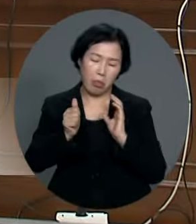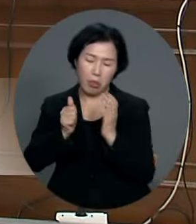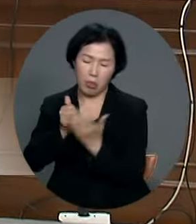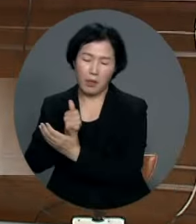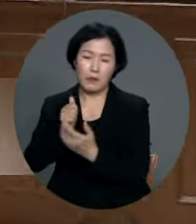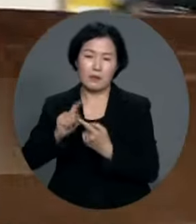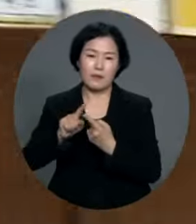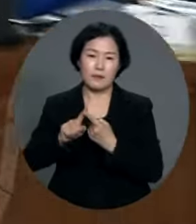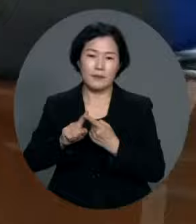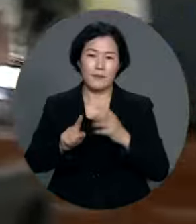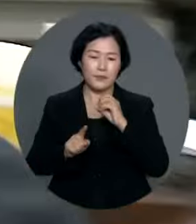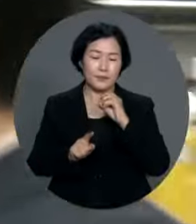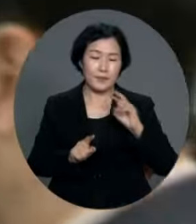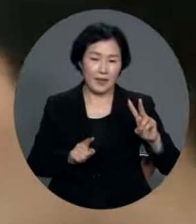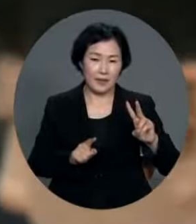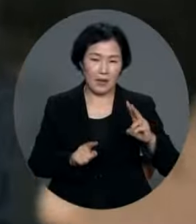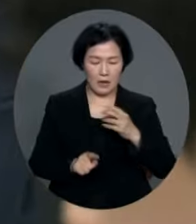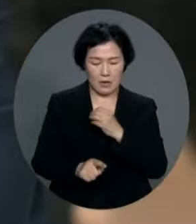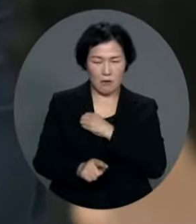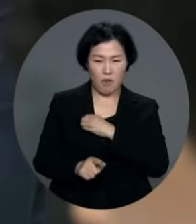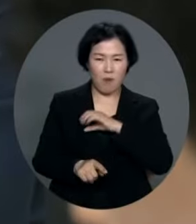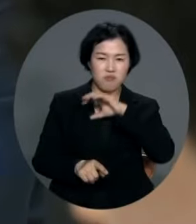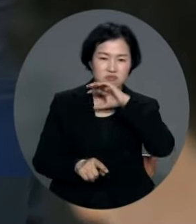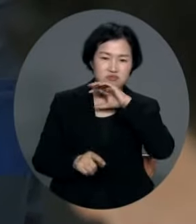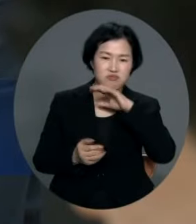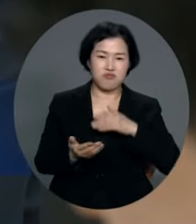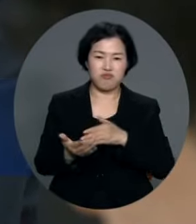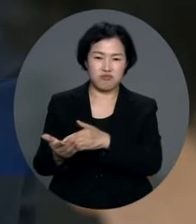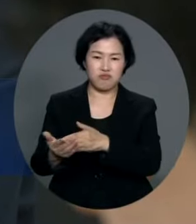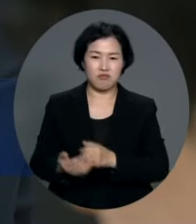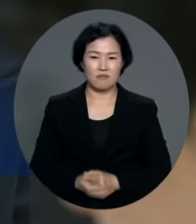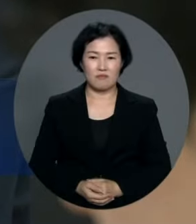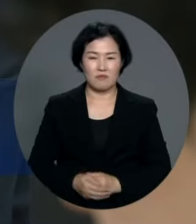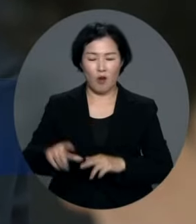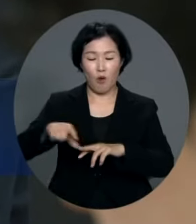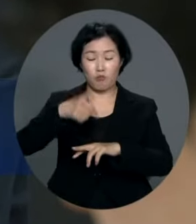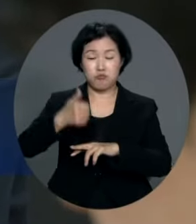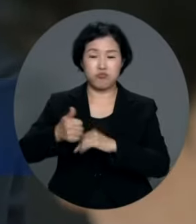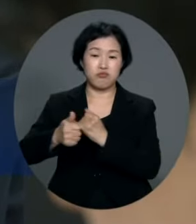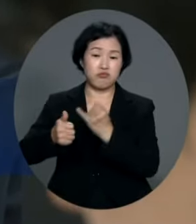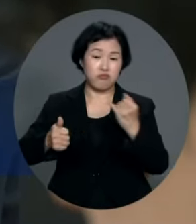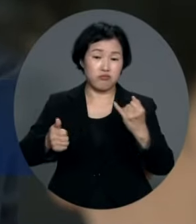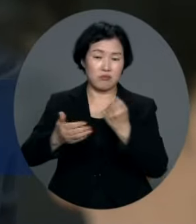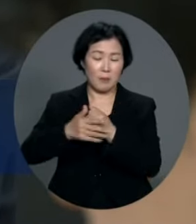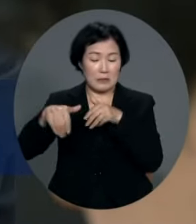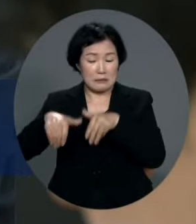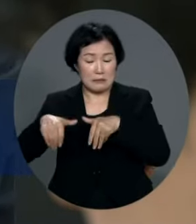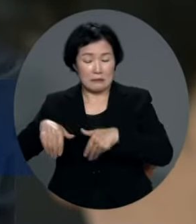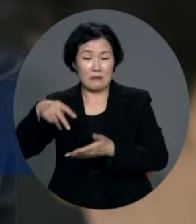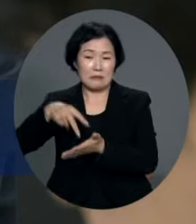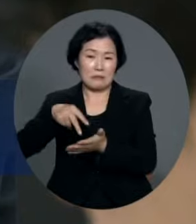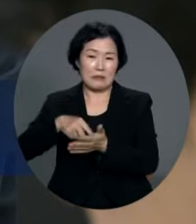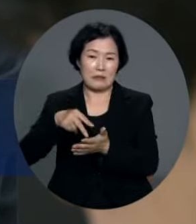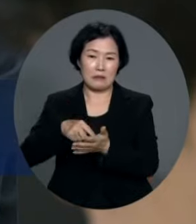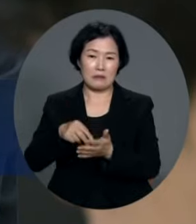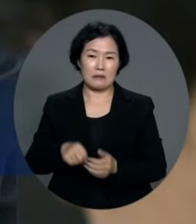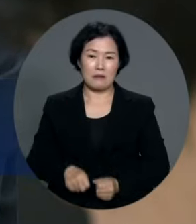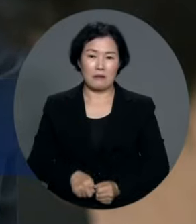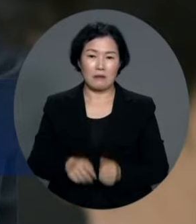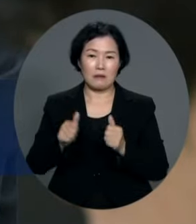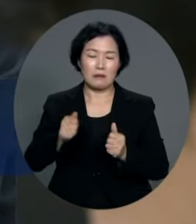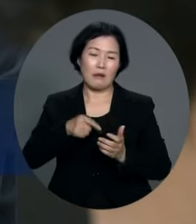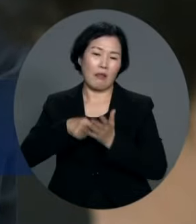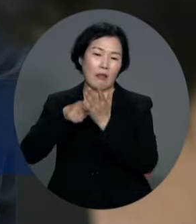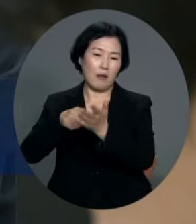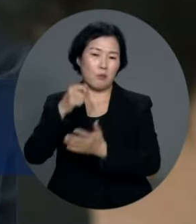높은 성토가 잇따랐습니다. 중조마마이기 때문에 신하 입장에서 어떻게 기소하느냐 이런 마음을 속으로 가지고 있었던 것은